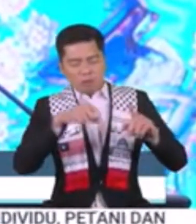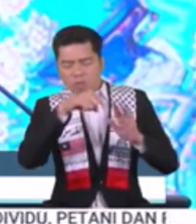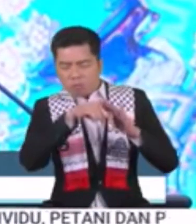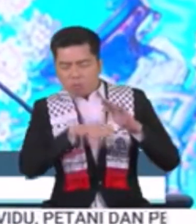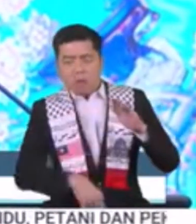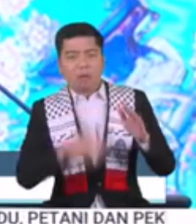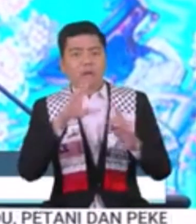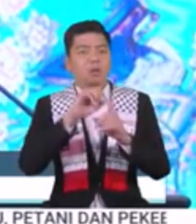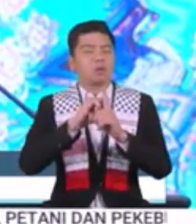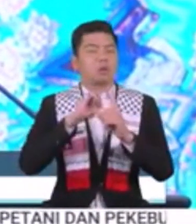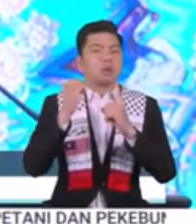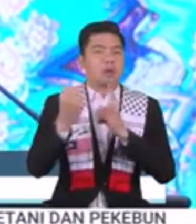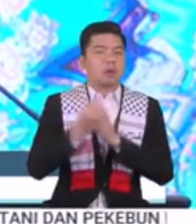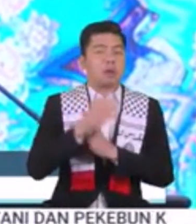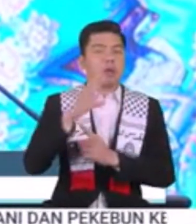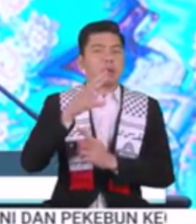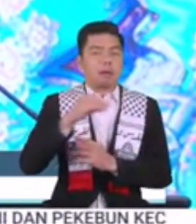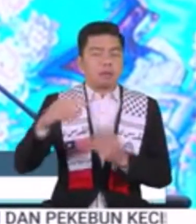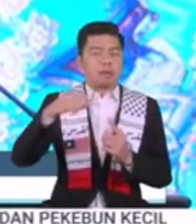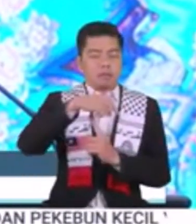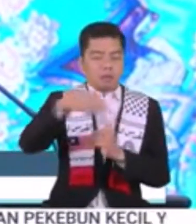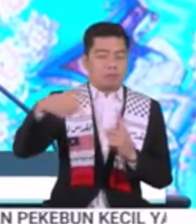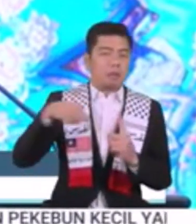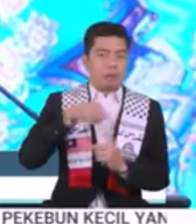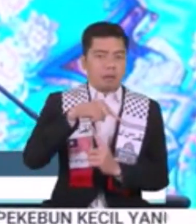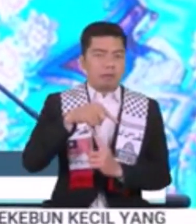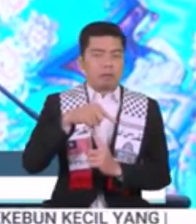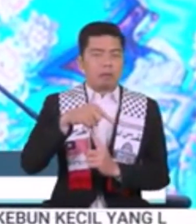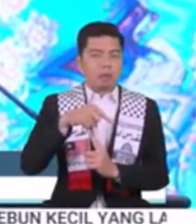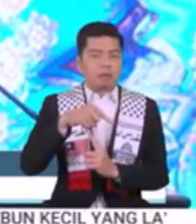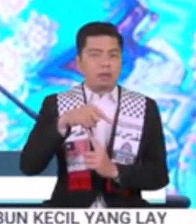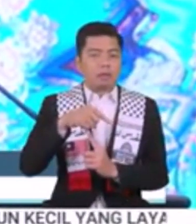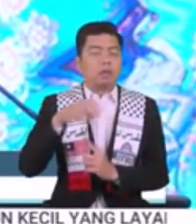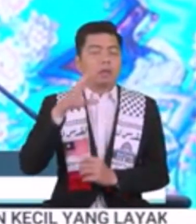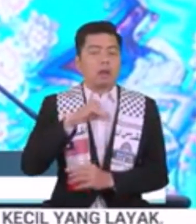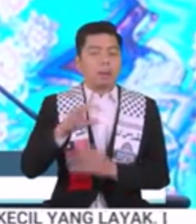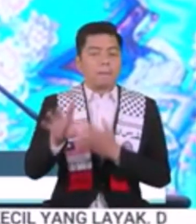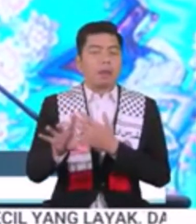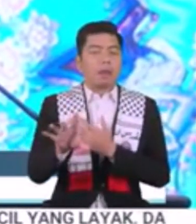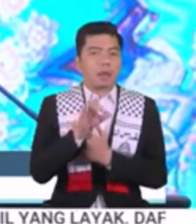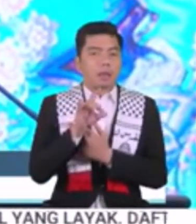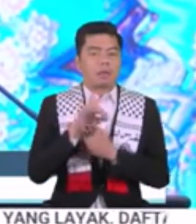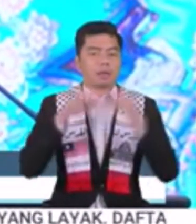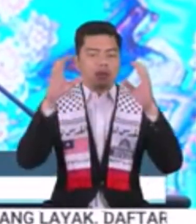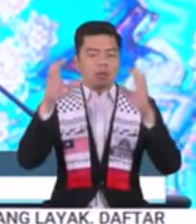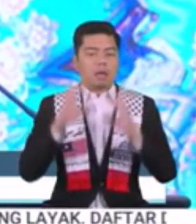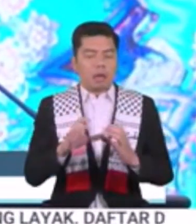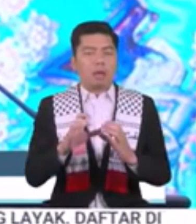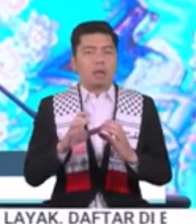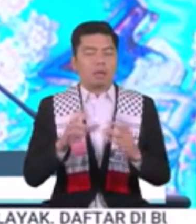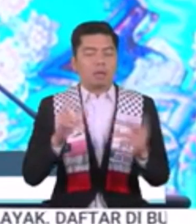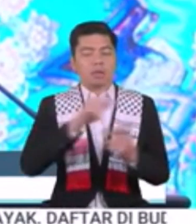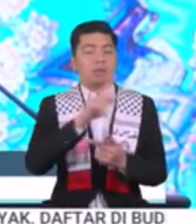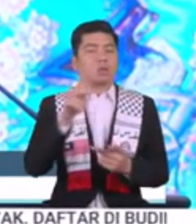dan persekitaran, lalu memilih pendekatan paling sesuai,